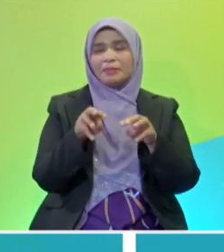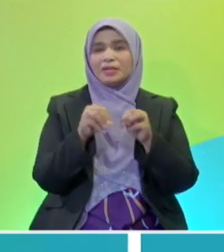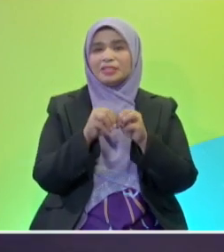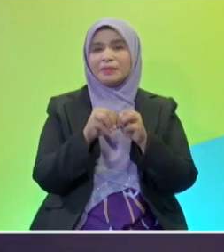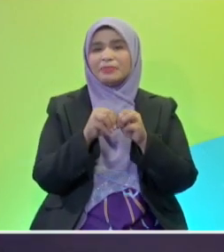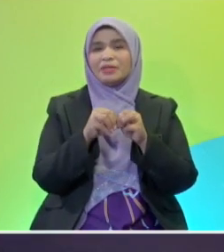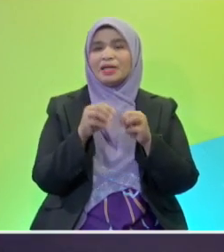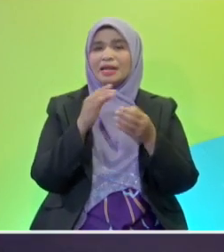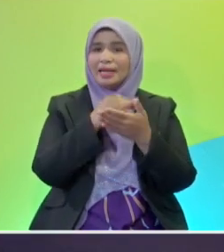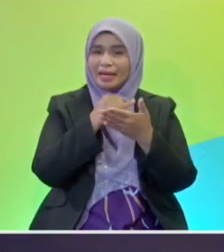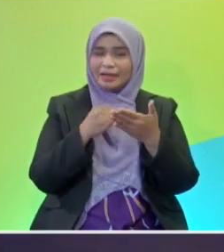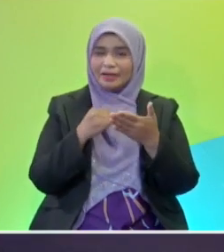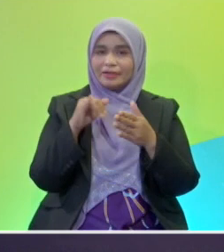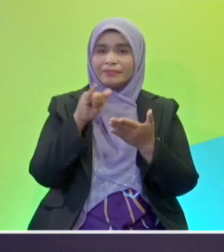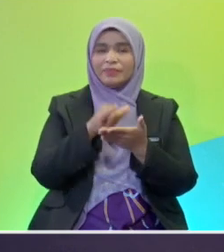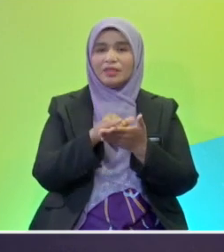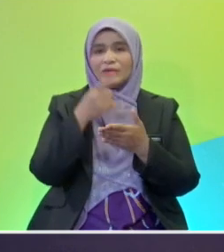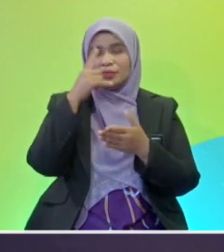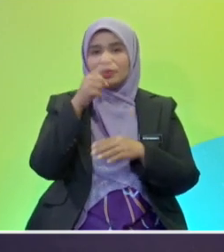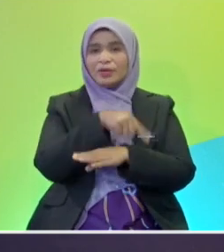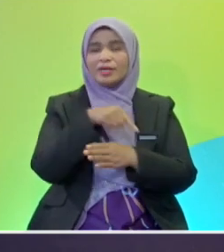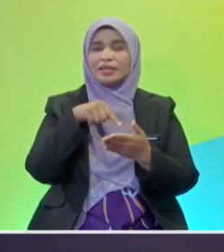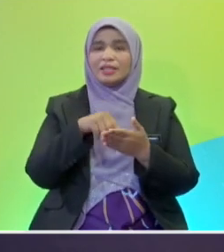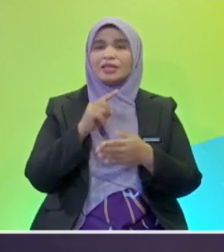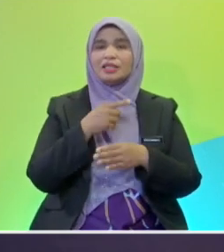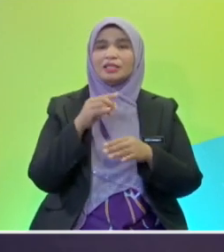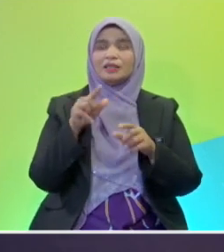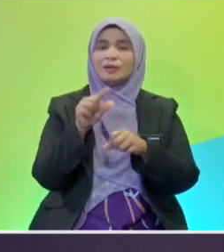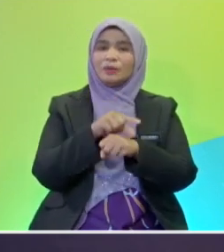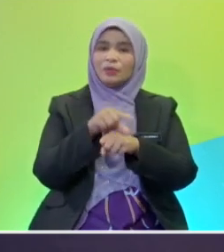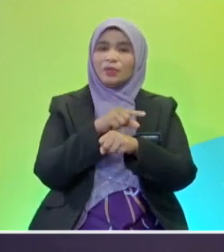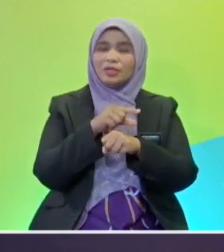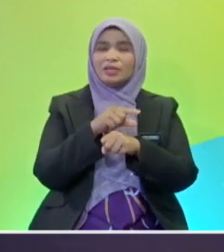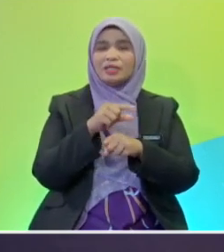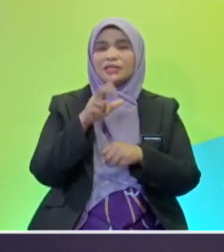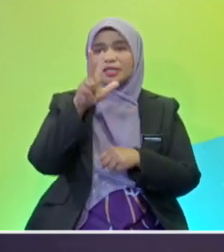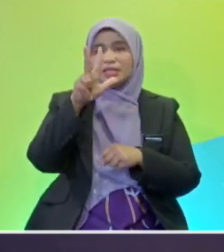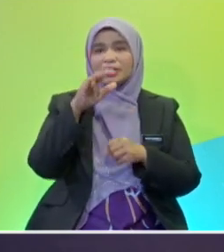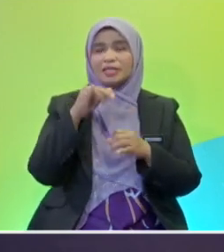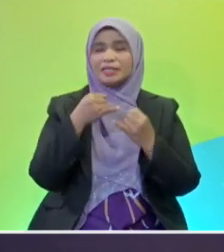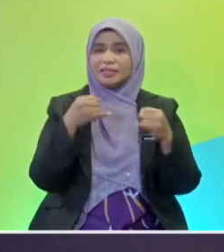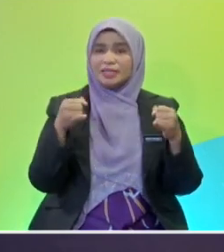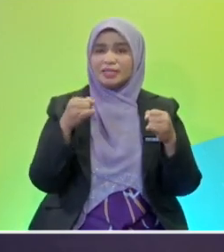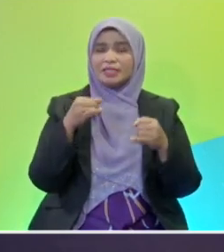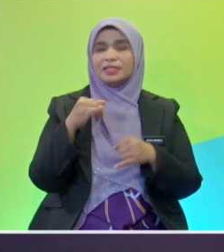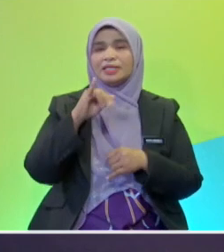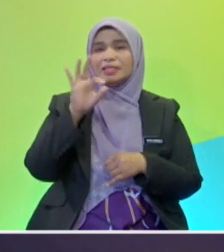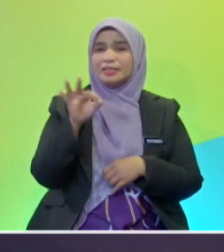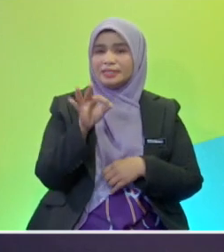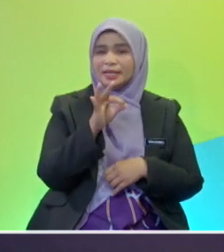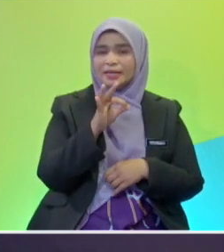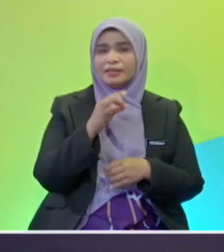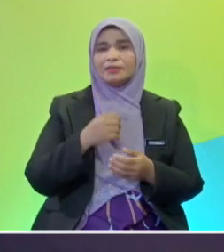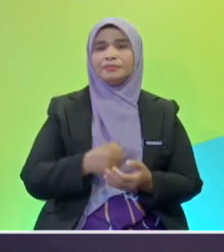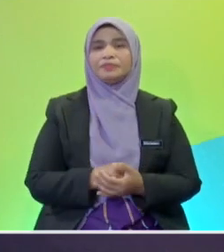ohah maksudnya untuk hari ni kita menggunakan tiga jenis mata jahitan betul cikg Eh Kia jelujur halus dan